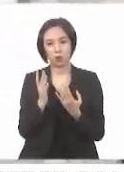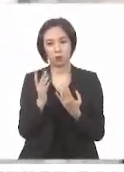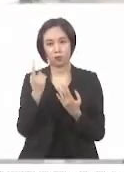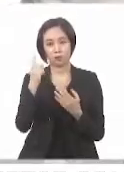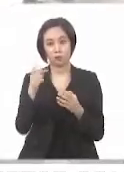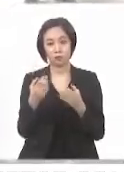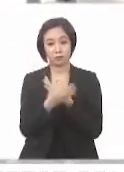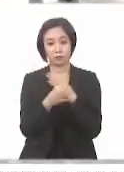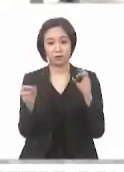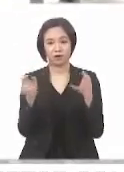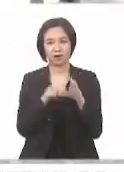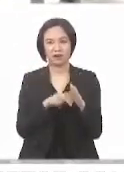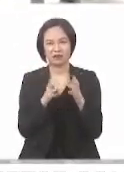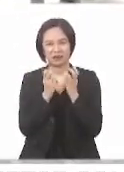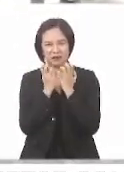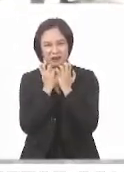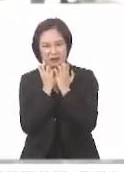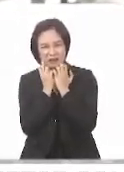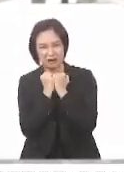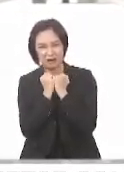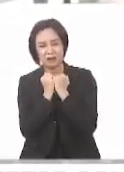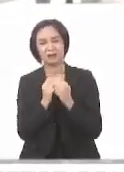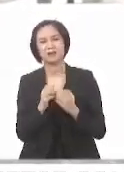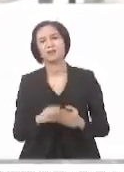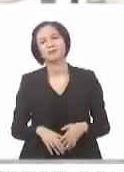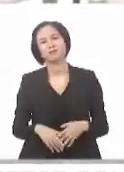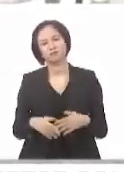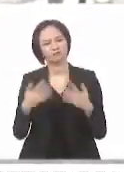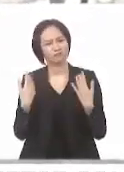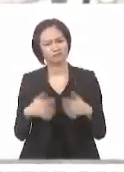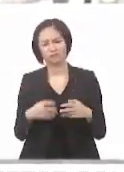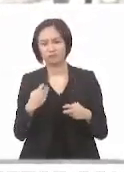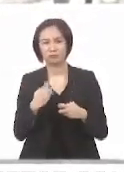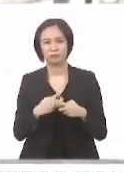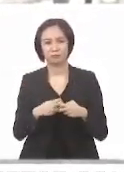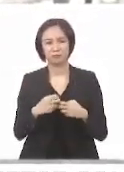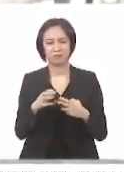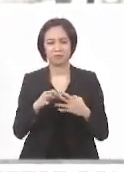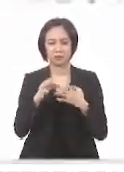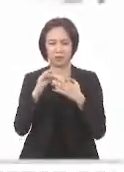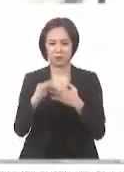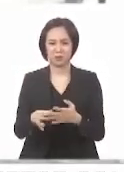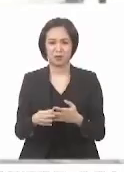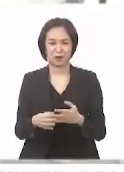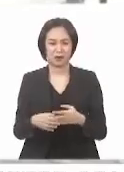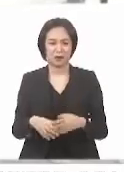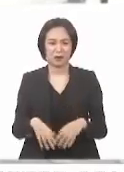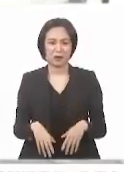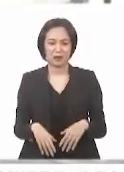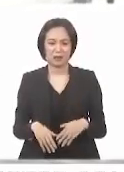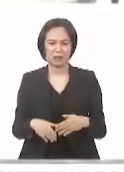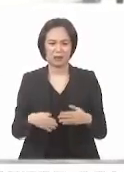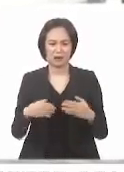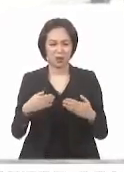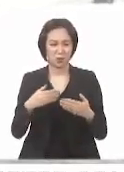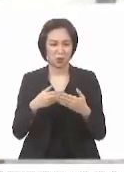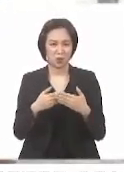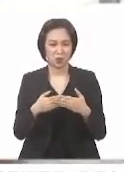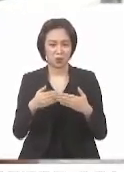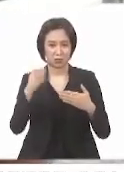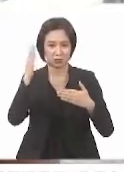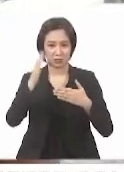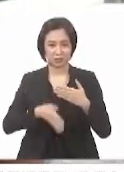Sobra. Lalo na mawawala pa yung libreng sakay. Wala. Maaaray na. 150